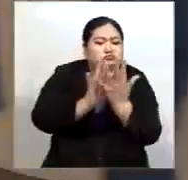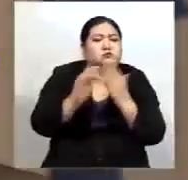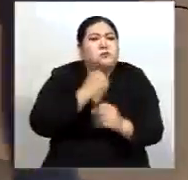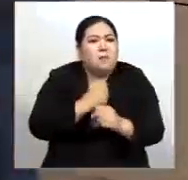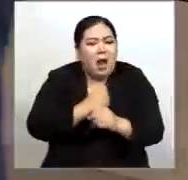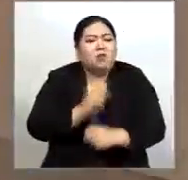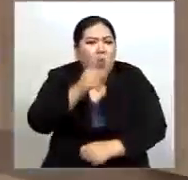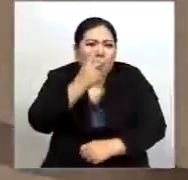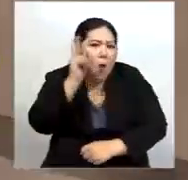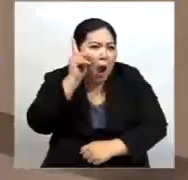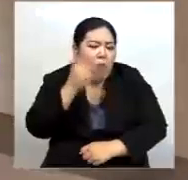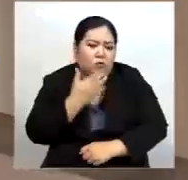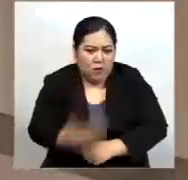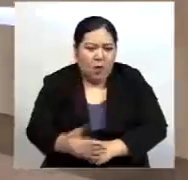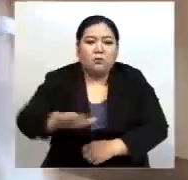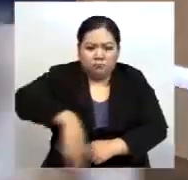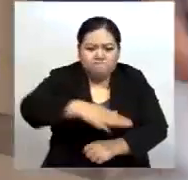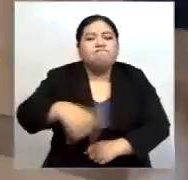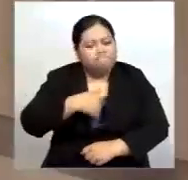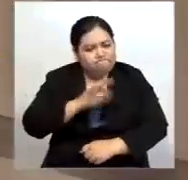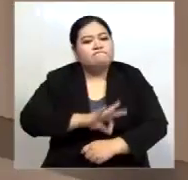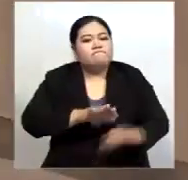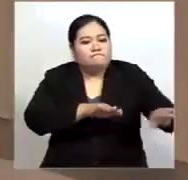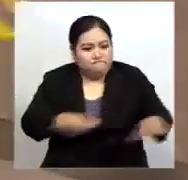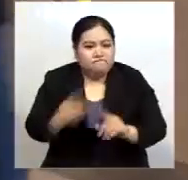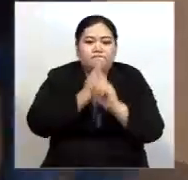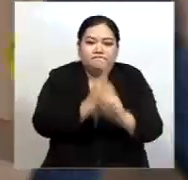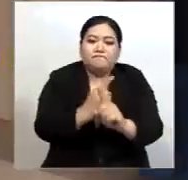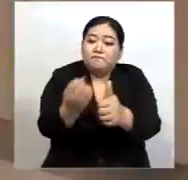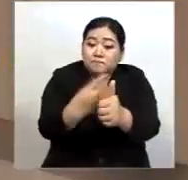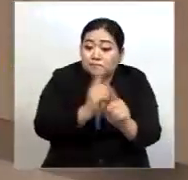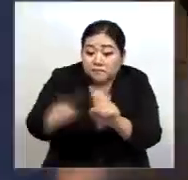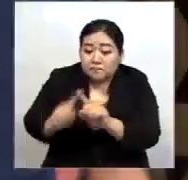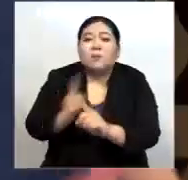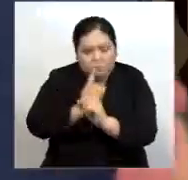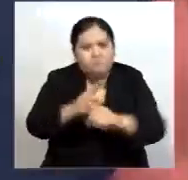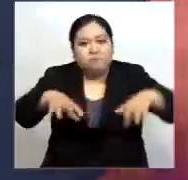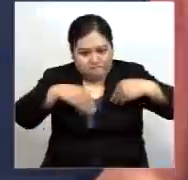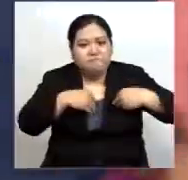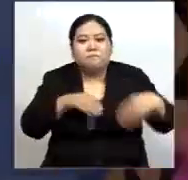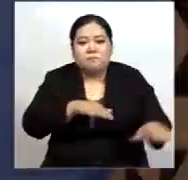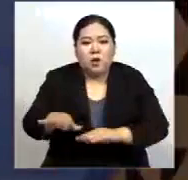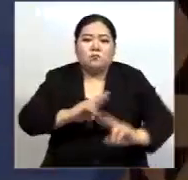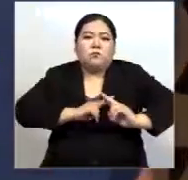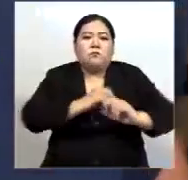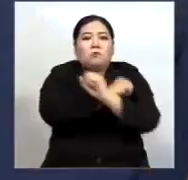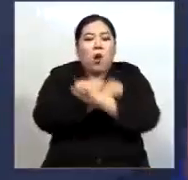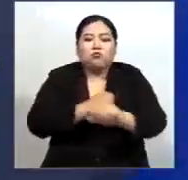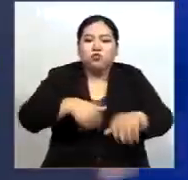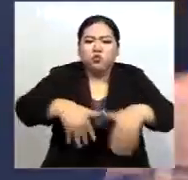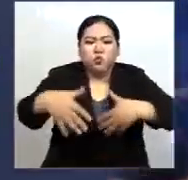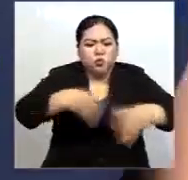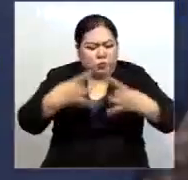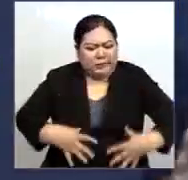องติดตามข่าวสารการแพร่ระบาดอย่างต่อเนื่องทุกคนบอกว่าพร้อมที่จะปฏิบัติตามคำแนะนำและก็ป้องกันตัวเองหลีกเลี่ยง